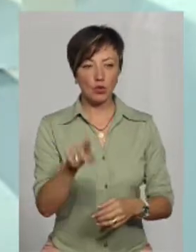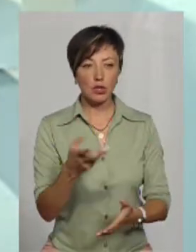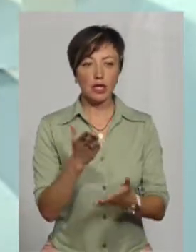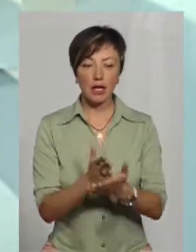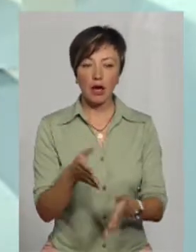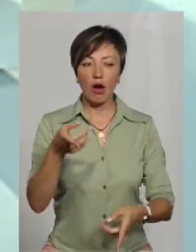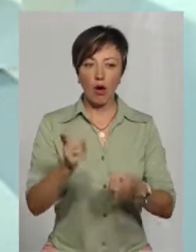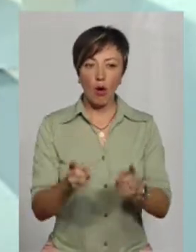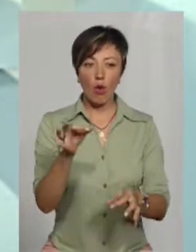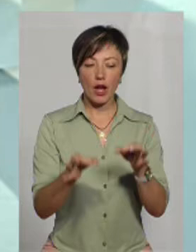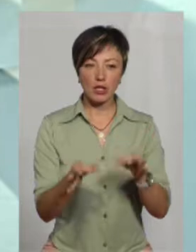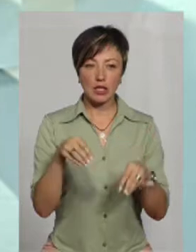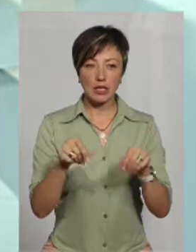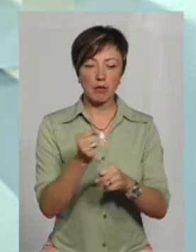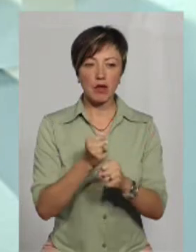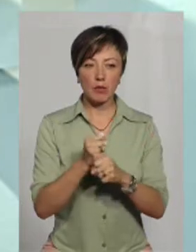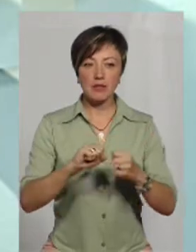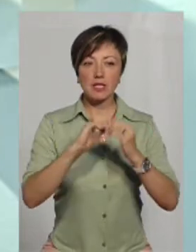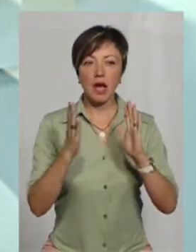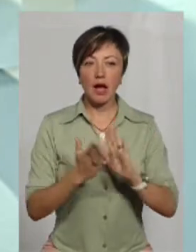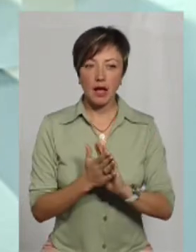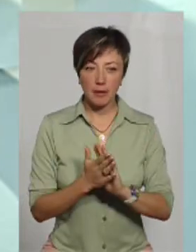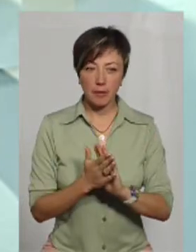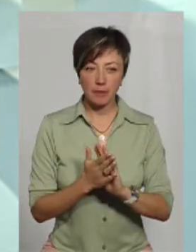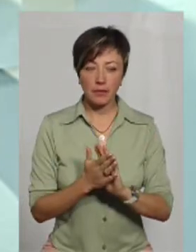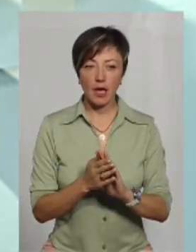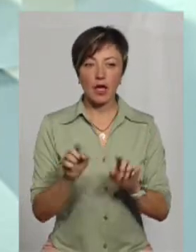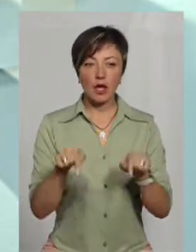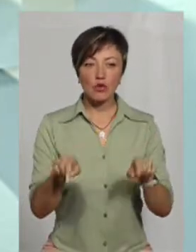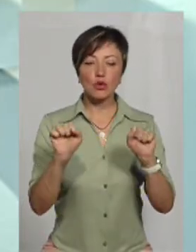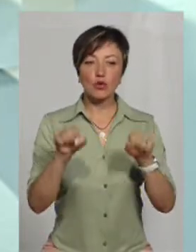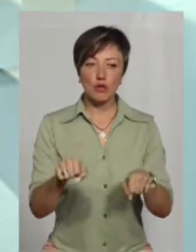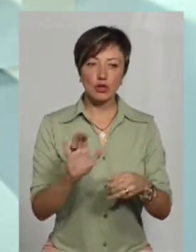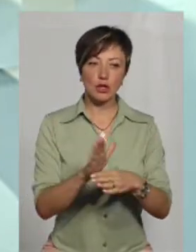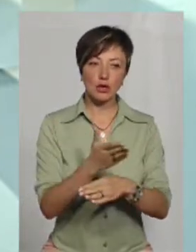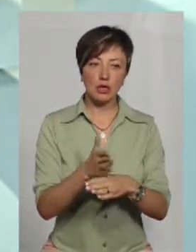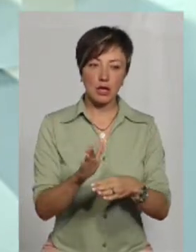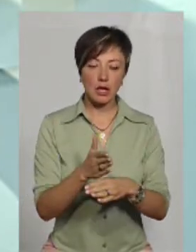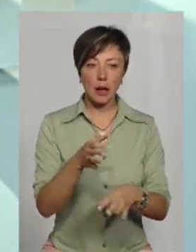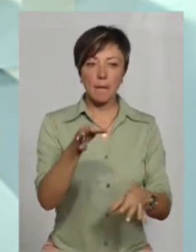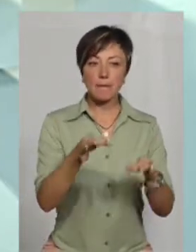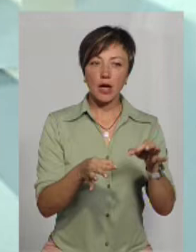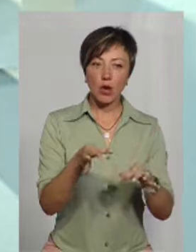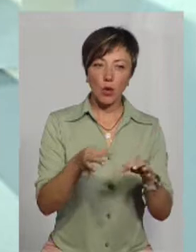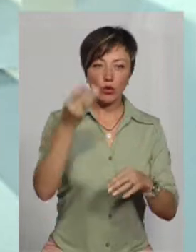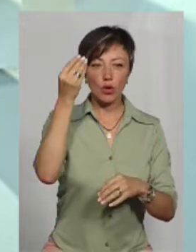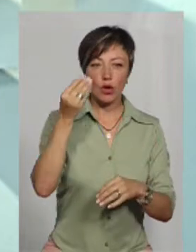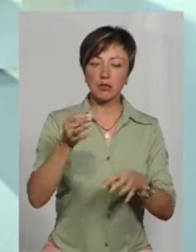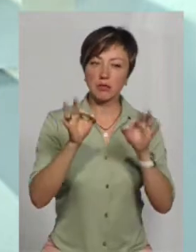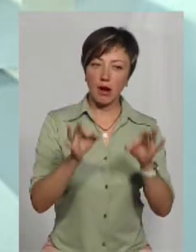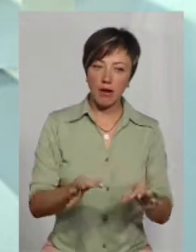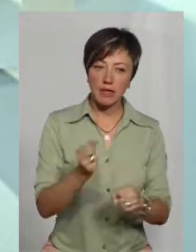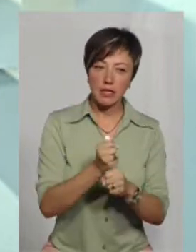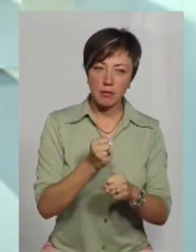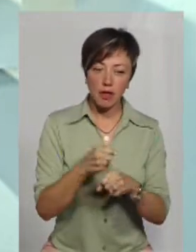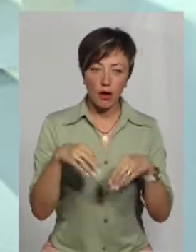є органічне землеробство. Взагалі, навіть, ну, от тут там можна ще розділяти там природосообразне